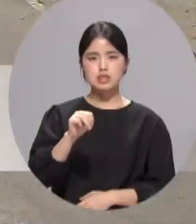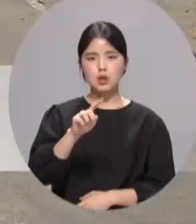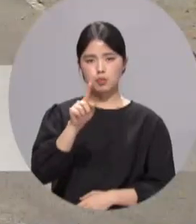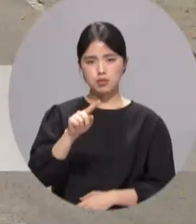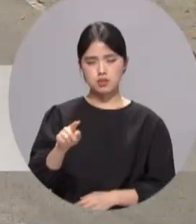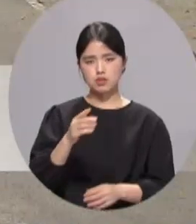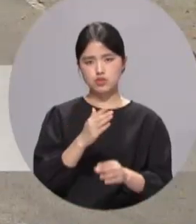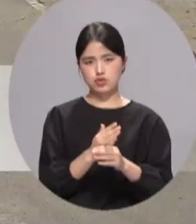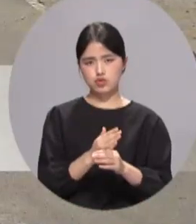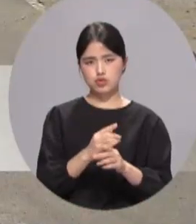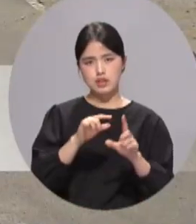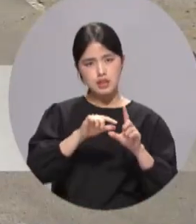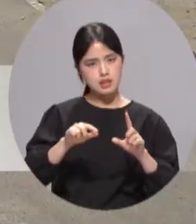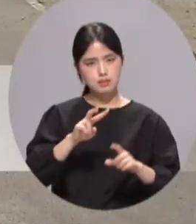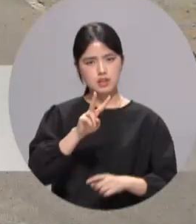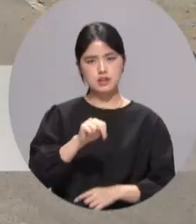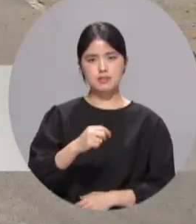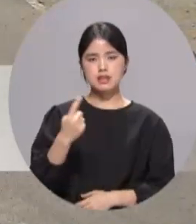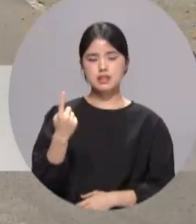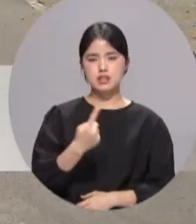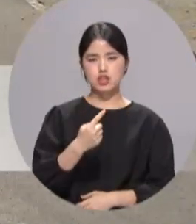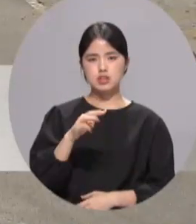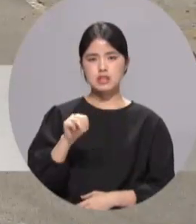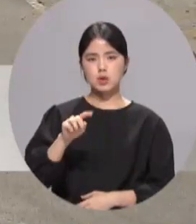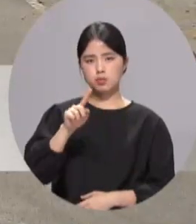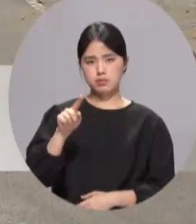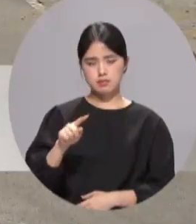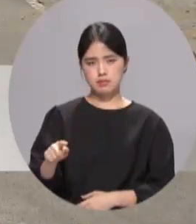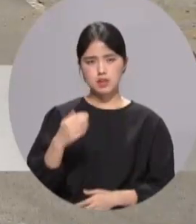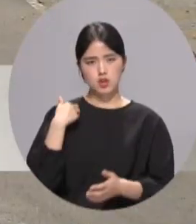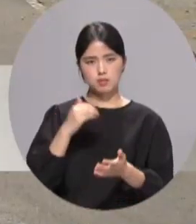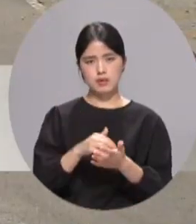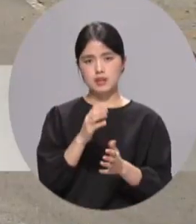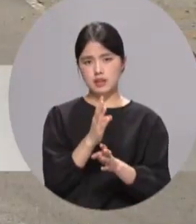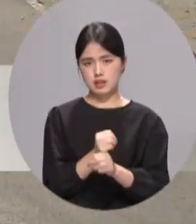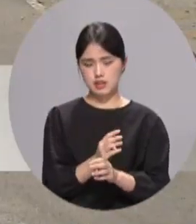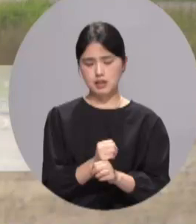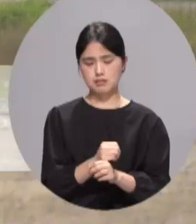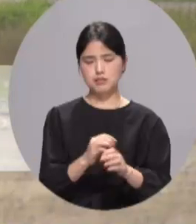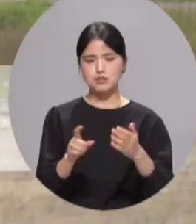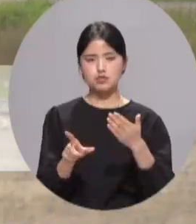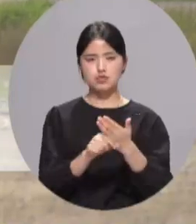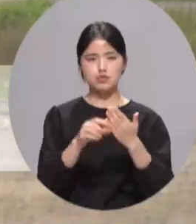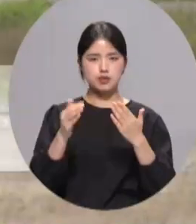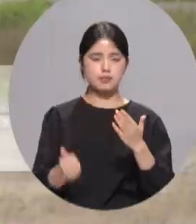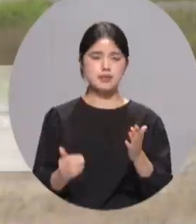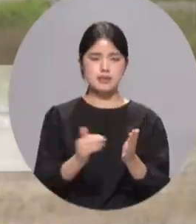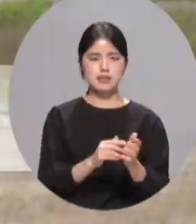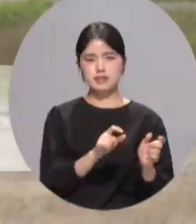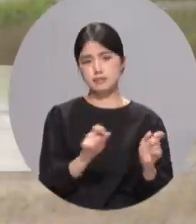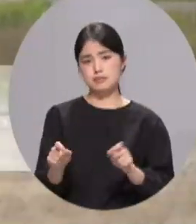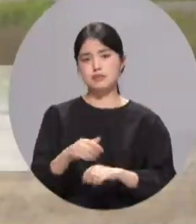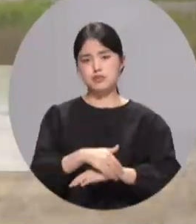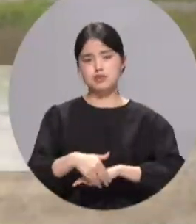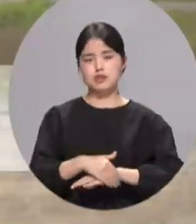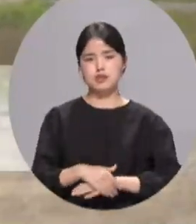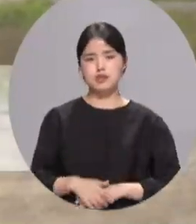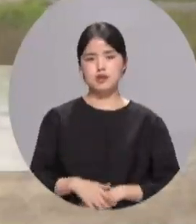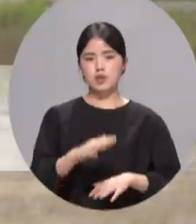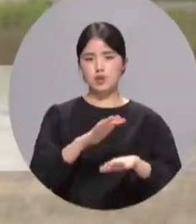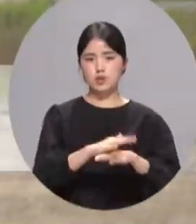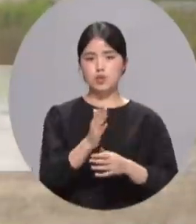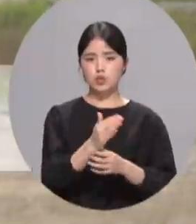일부인 2미터의 반납 기한은 오년 9월 말까지로 미루기로 했다고 밝혔습니다